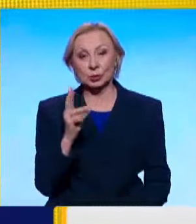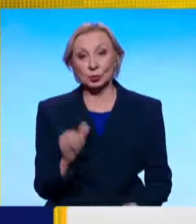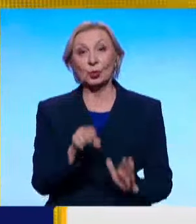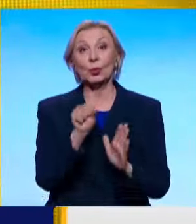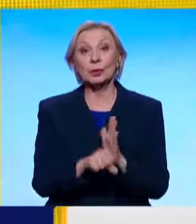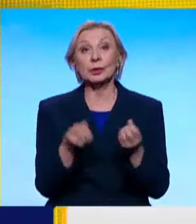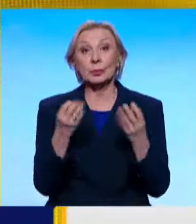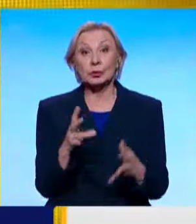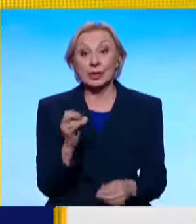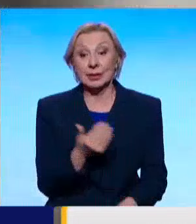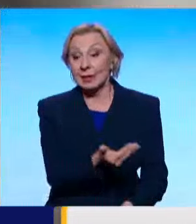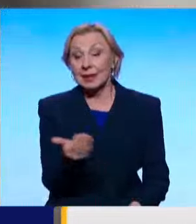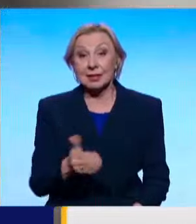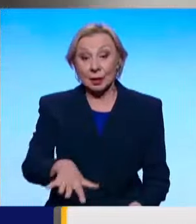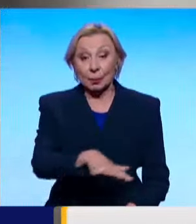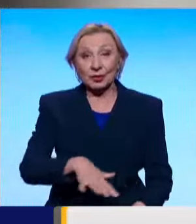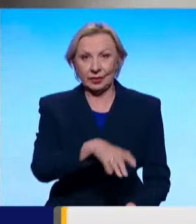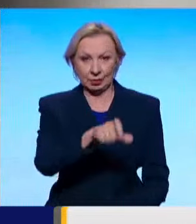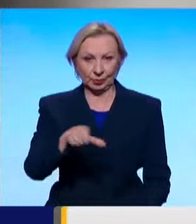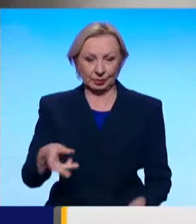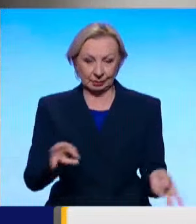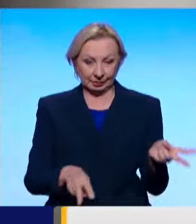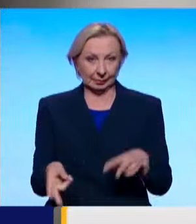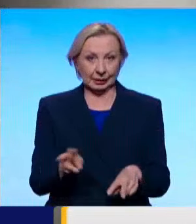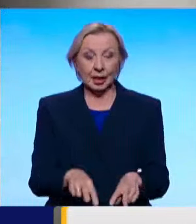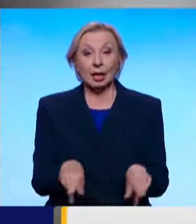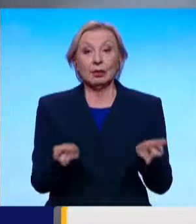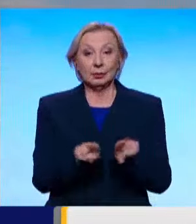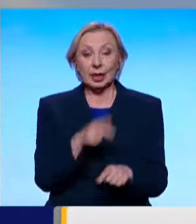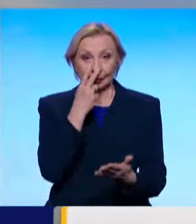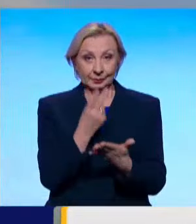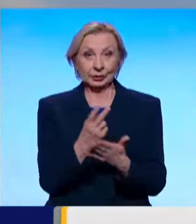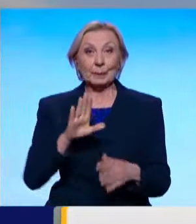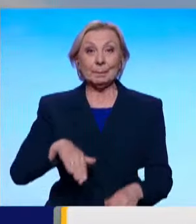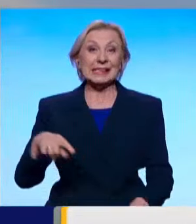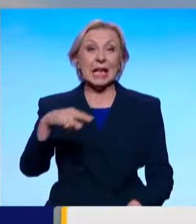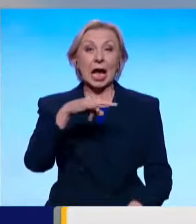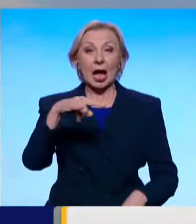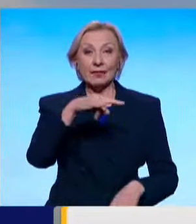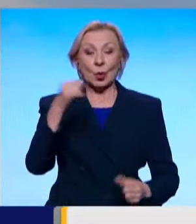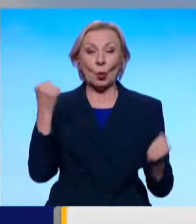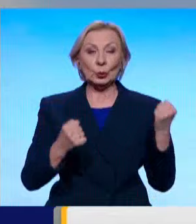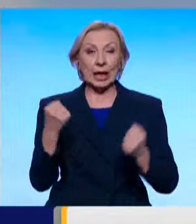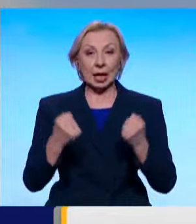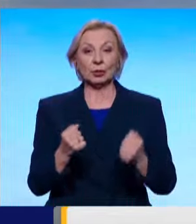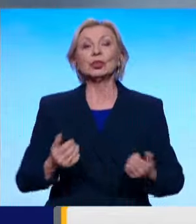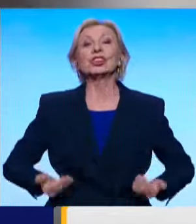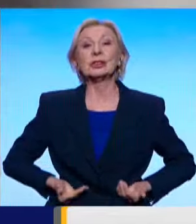убили просто на їхніх подвір'ях. А ось такий вигляд. Після авіаудару зараз має